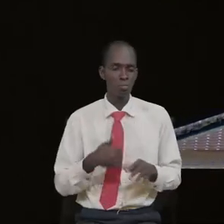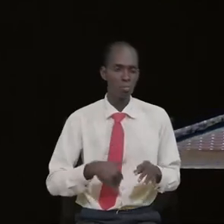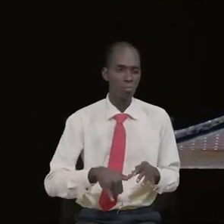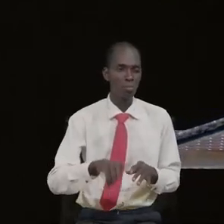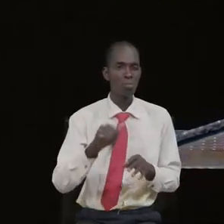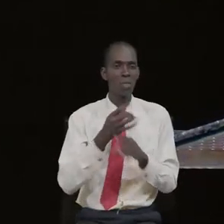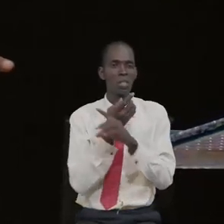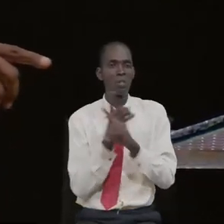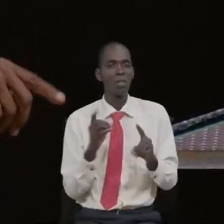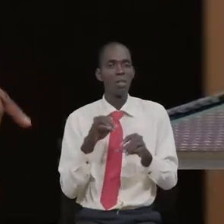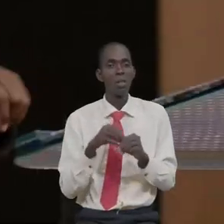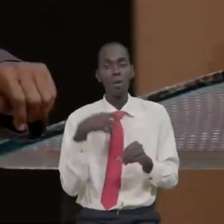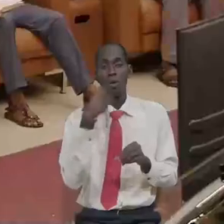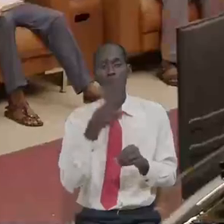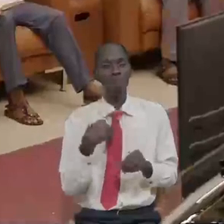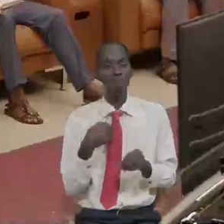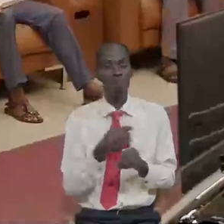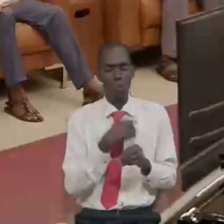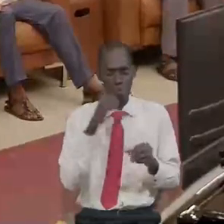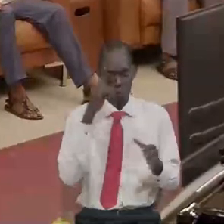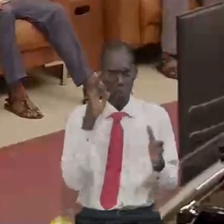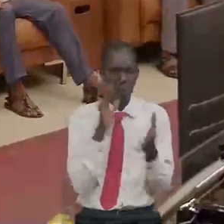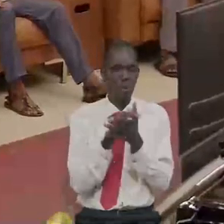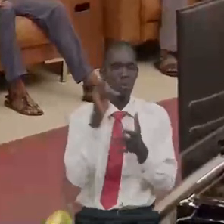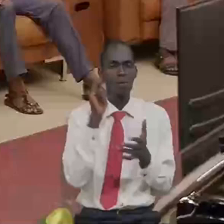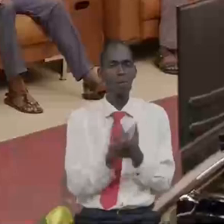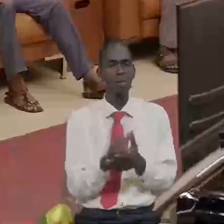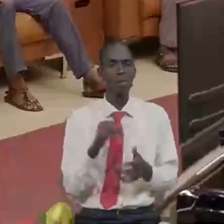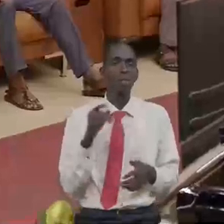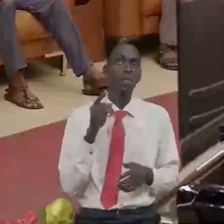de qui nous espérons qu'il nous